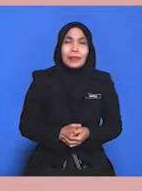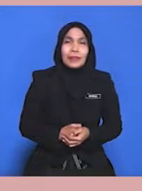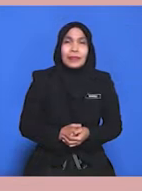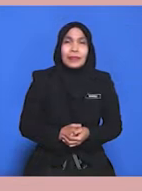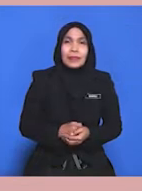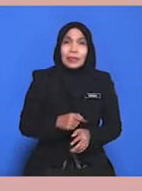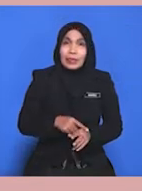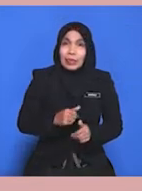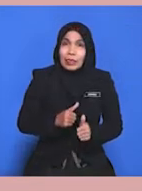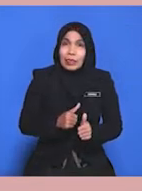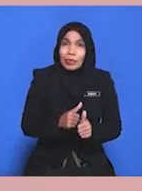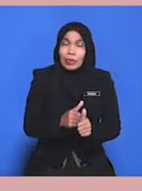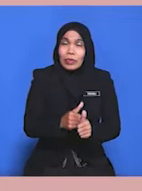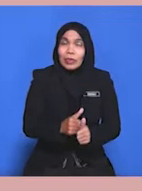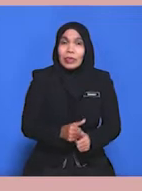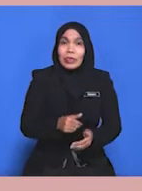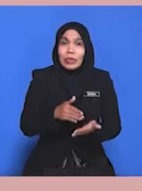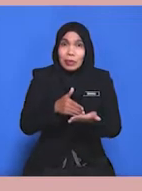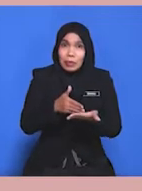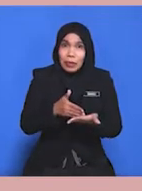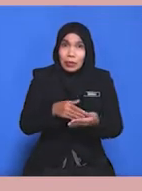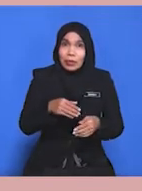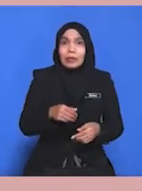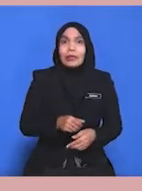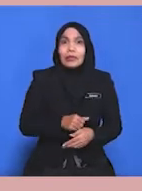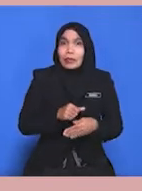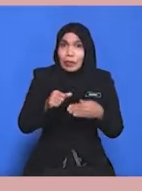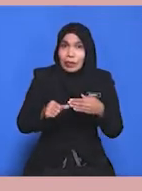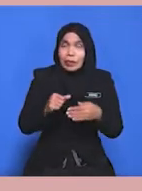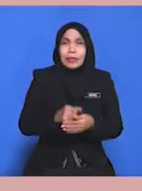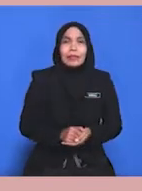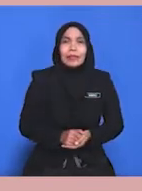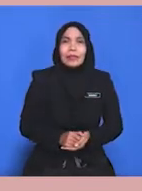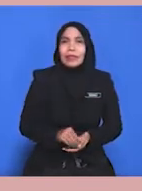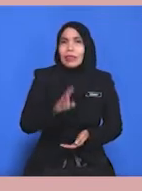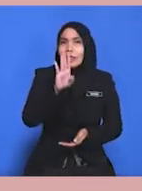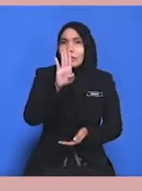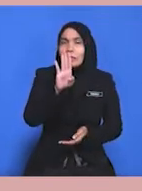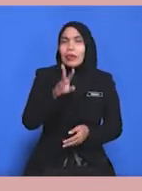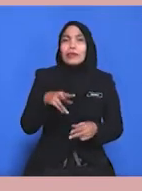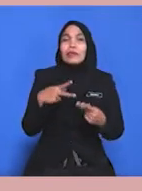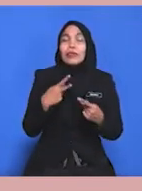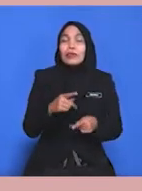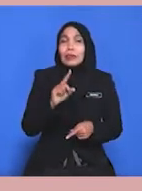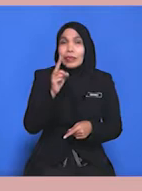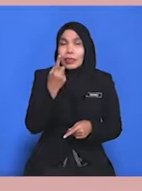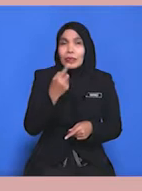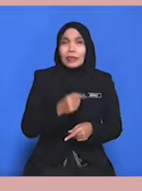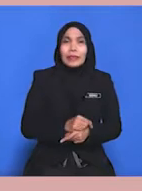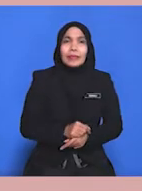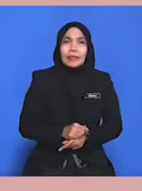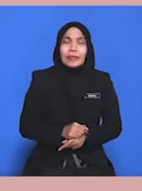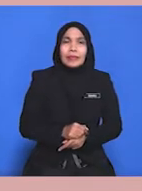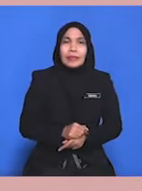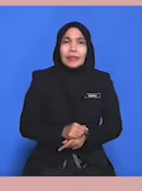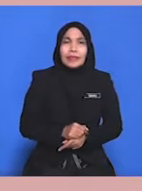Diikuti dengan pusingan separuh akhir. Hanya 4 pasukan sahaja yang tinggal untuk